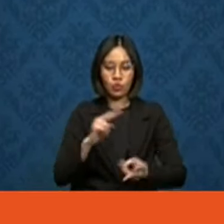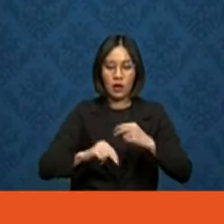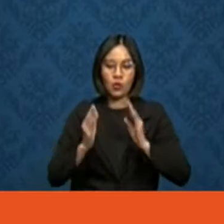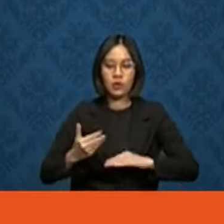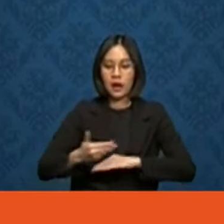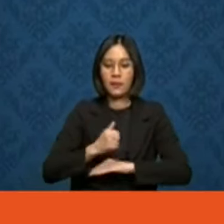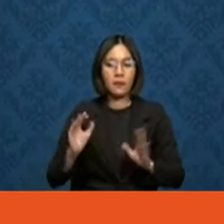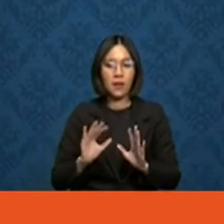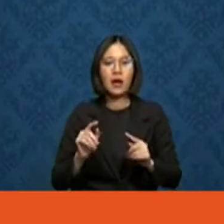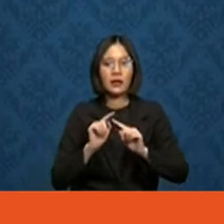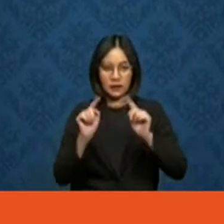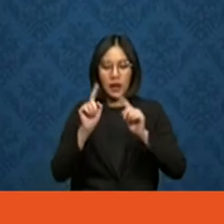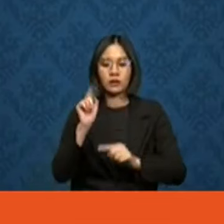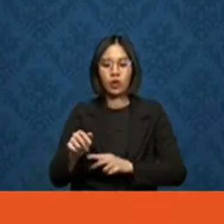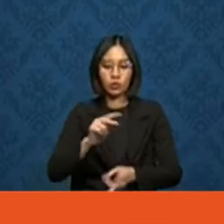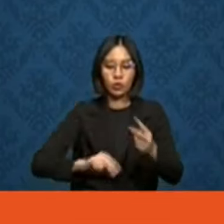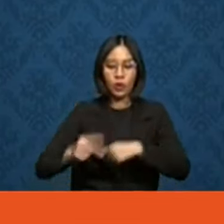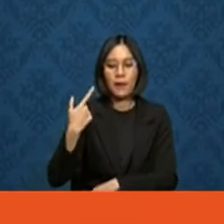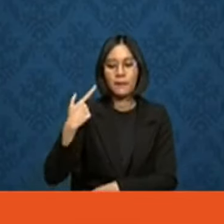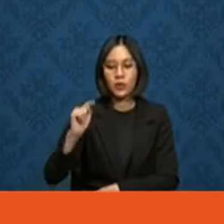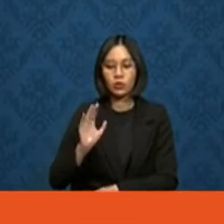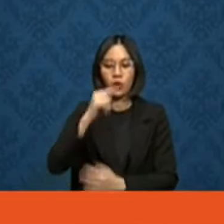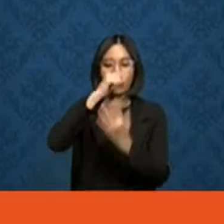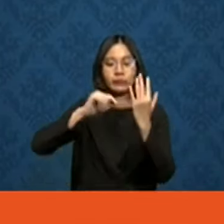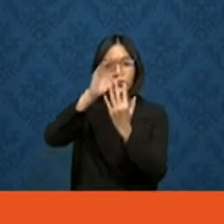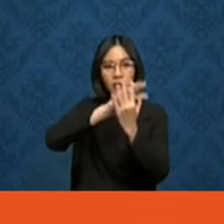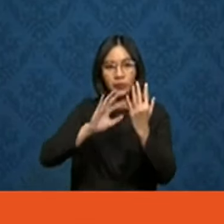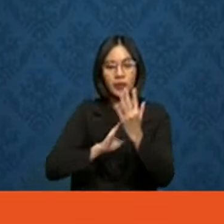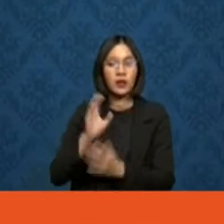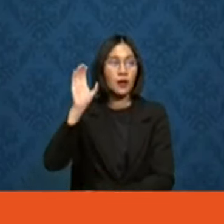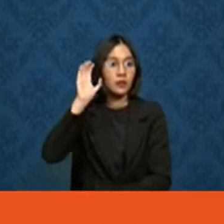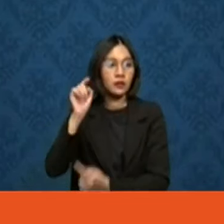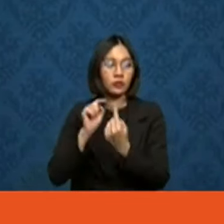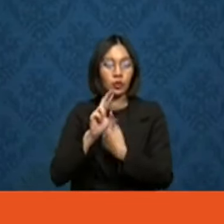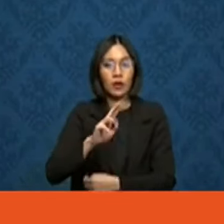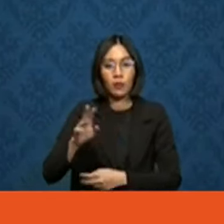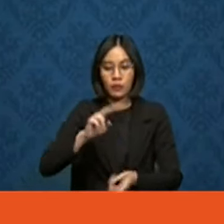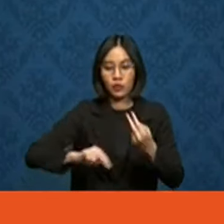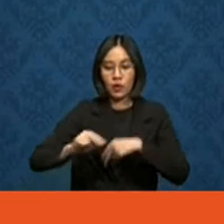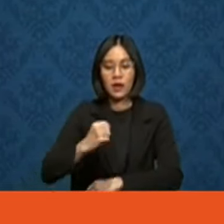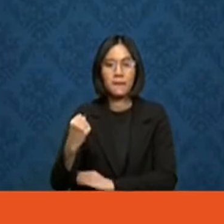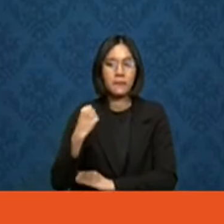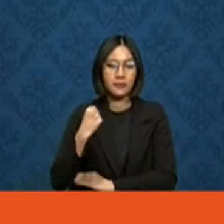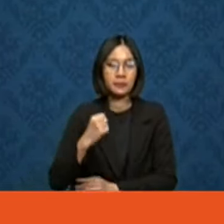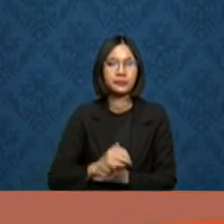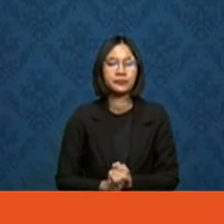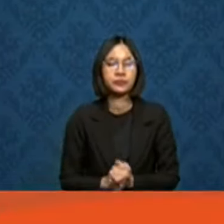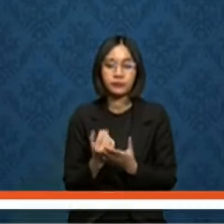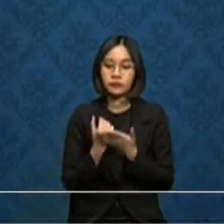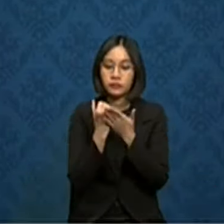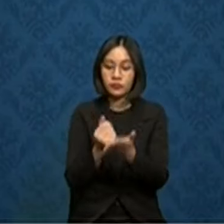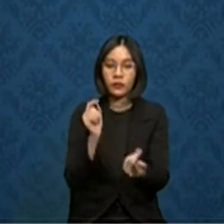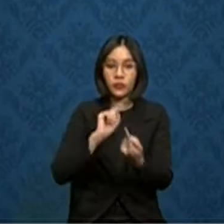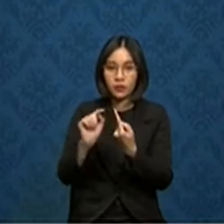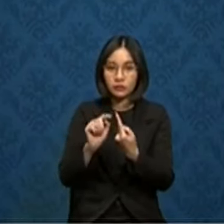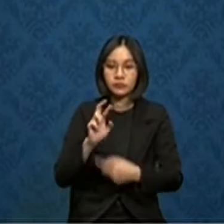ต้องรับใช้ประโยชน์ของประเทศชาติถ้าเป็นเช่นนี้ความเชื่อมั่นต่อระบบการปกครองนี้ก็จะมั่นคงและทำให้เห็นว่าระ